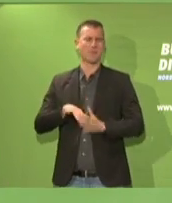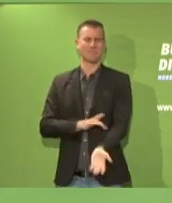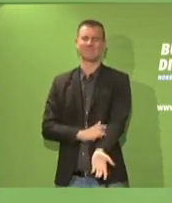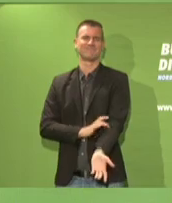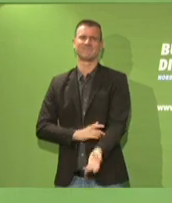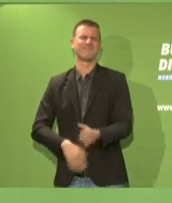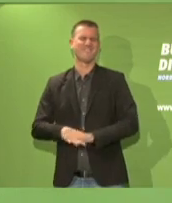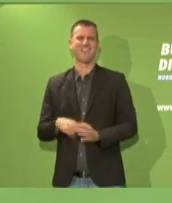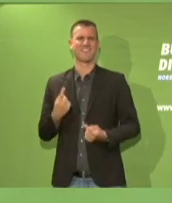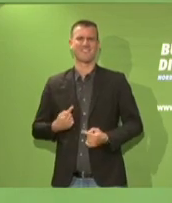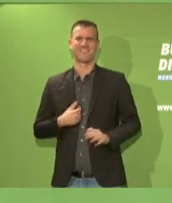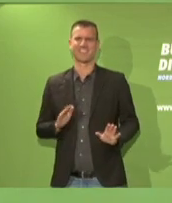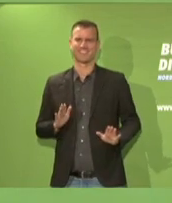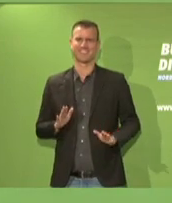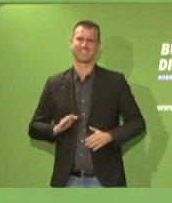ich.